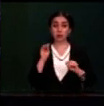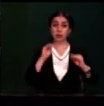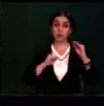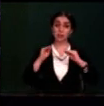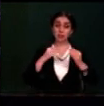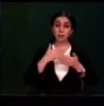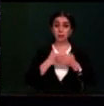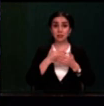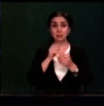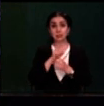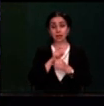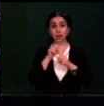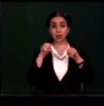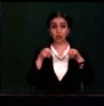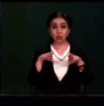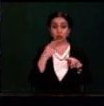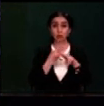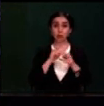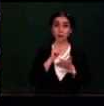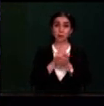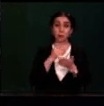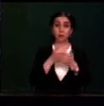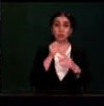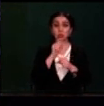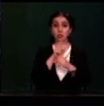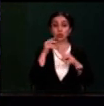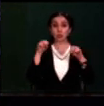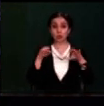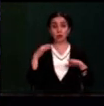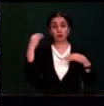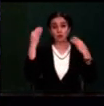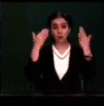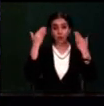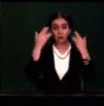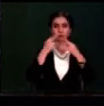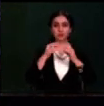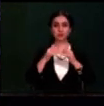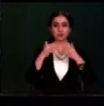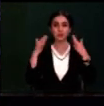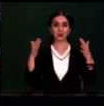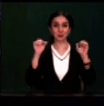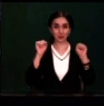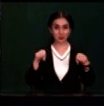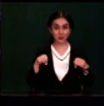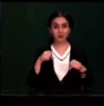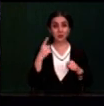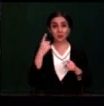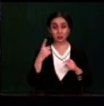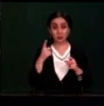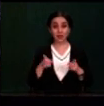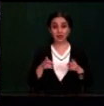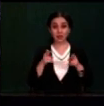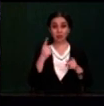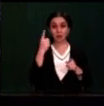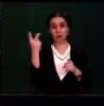doir masala yechib, yoki hisoblashga doir masala yechib, fikrlash doiramizni kengaytirdik. Demak, bir kesmamizni